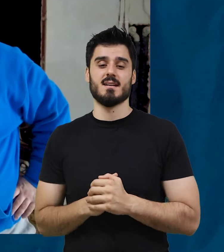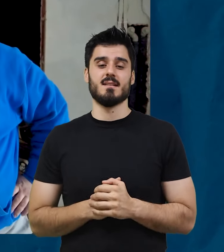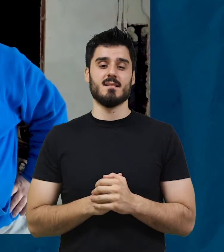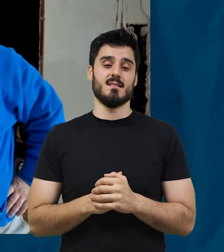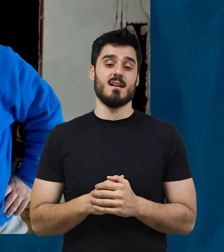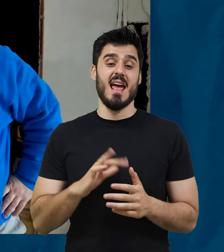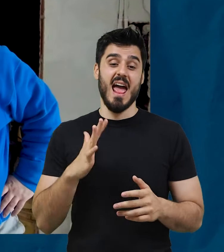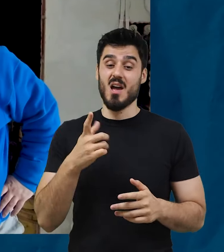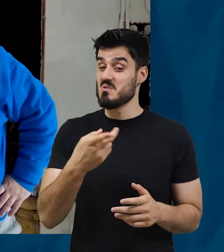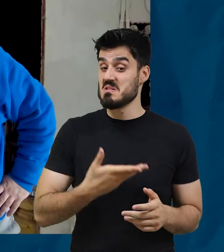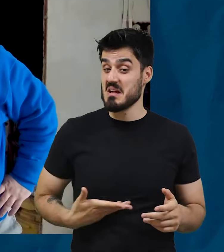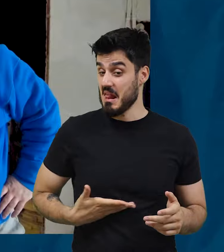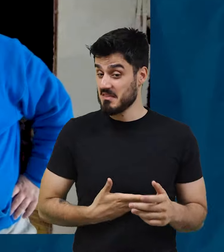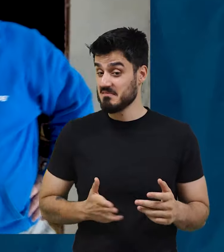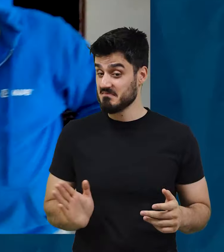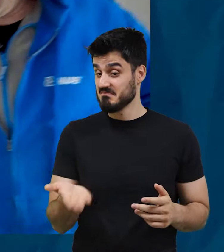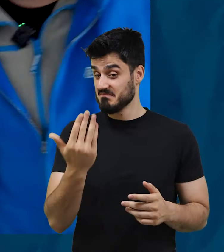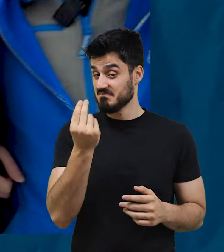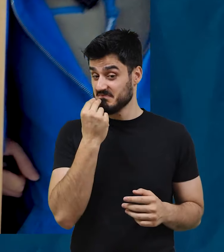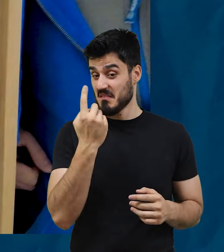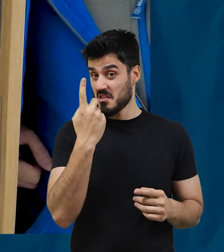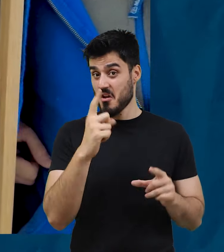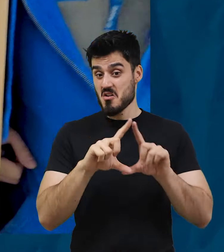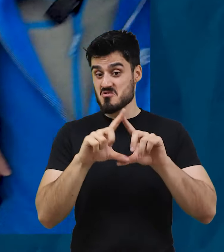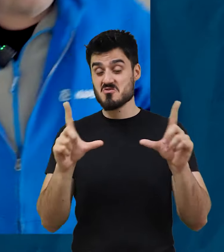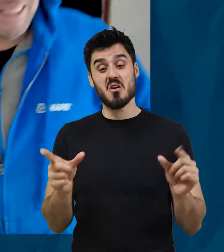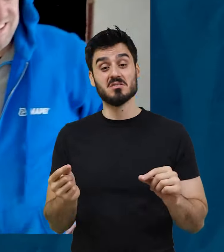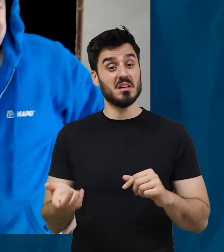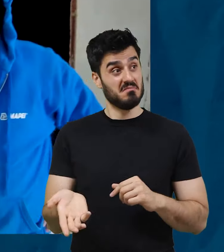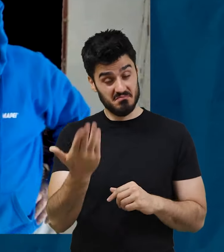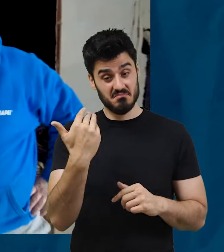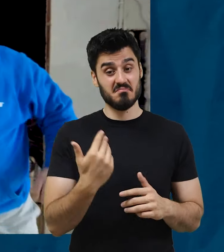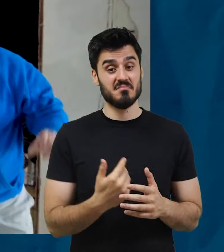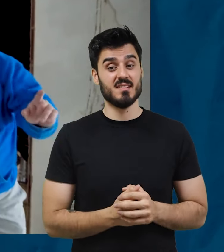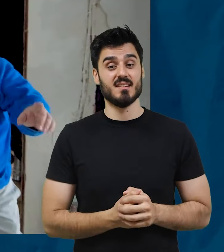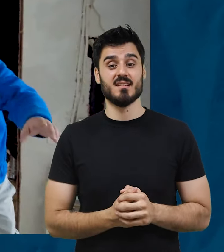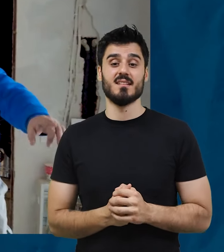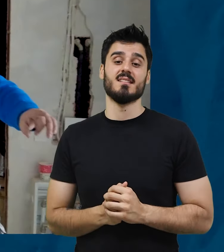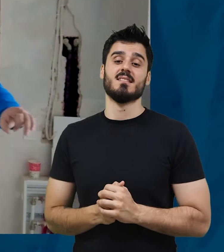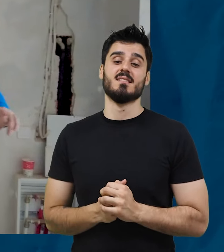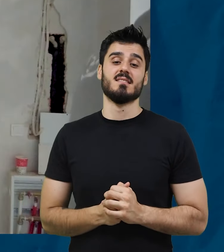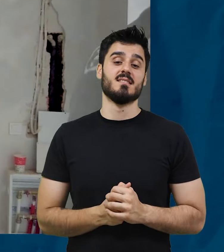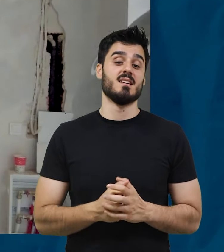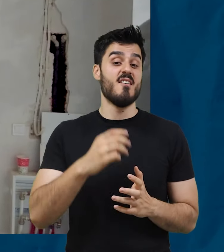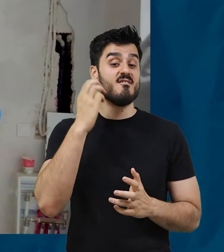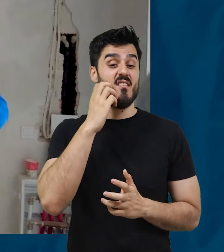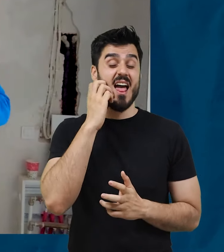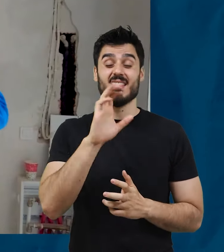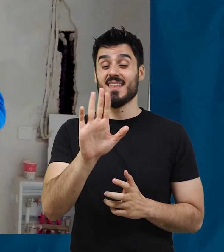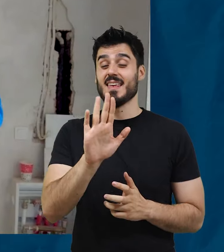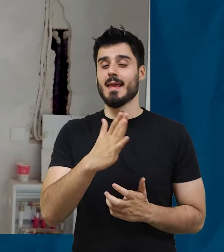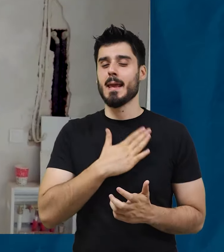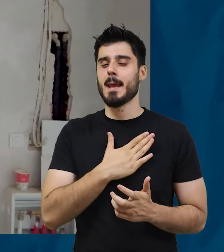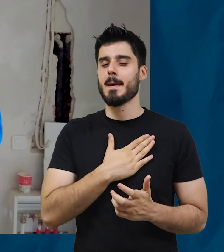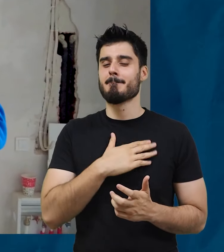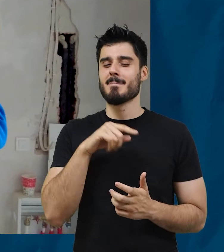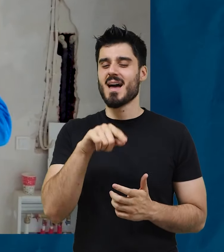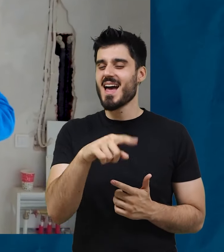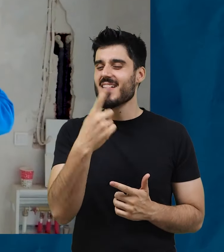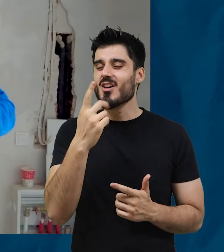Ако си обладял да капнеш едно санчик, не ти приготвя началото. Не, не, не. Лари, между другото имаше един